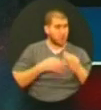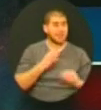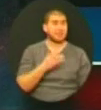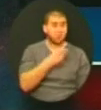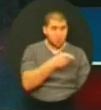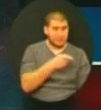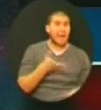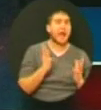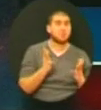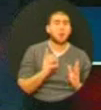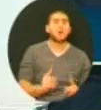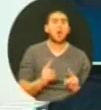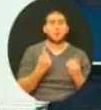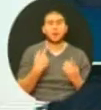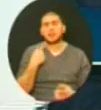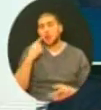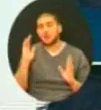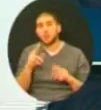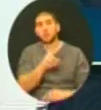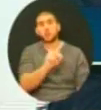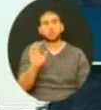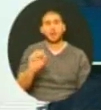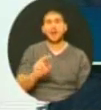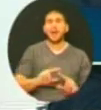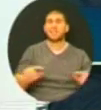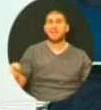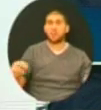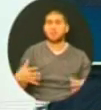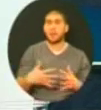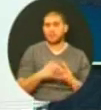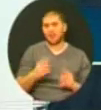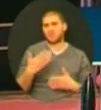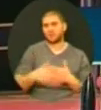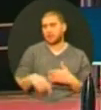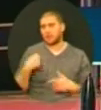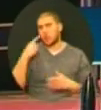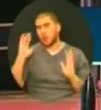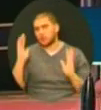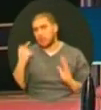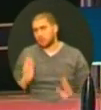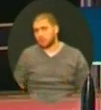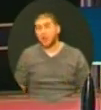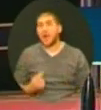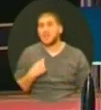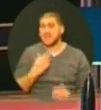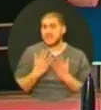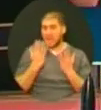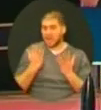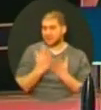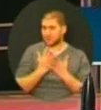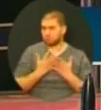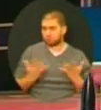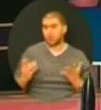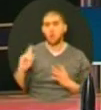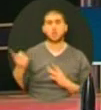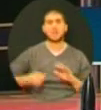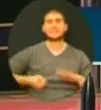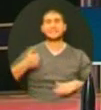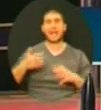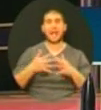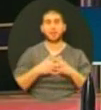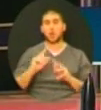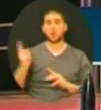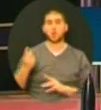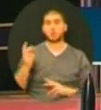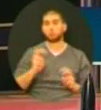אז בחמור, אבל בכל מקרה, הנושא של הדלפות מהקבינט חייב להיפסק. אין לי מושג ואני לא יודע מי. אני קראתי באופן רחב שכל שרי הקבינט או כל